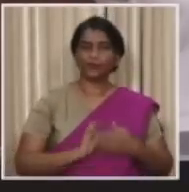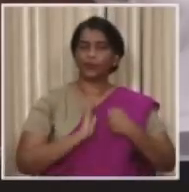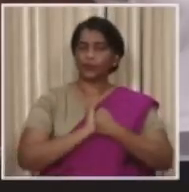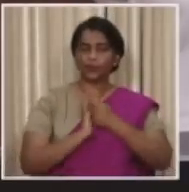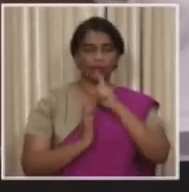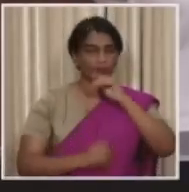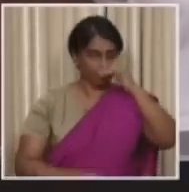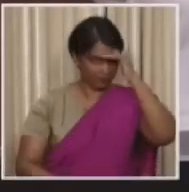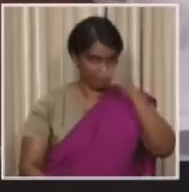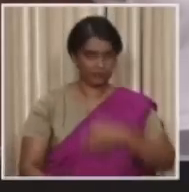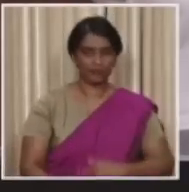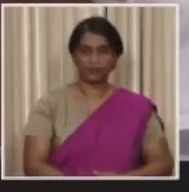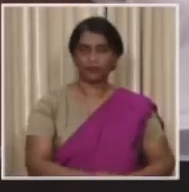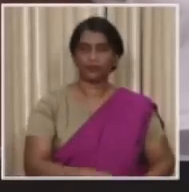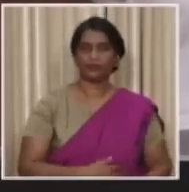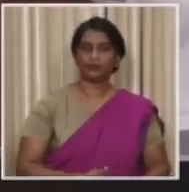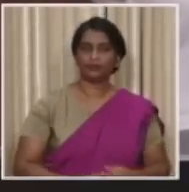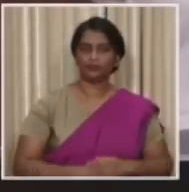කරුකතානායකතුමනි